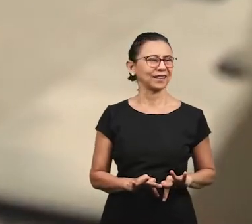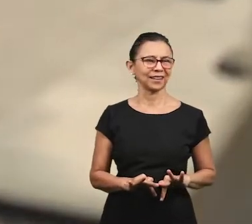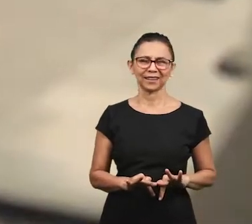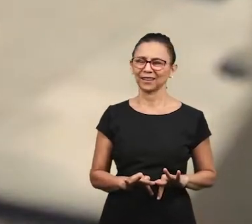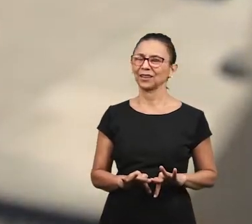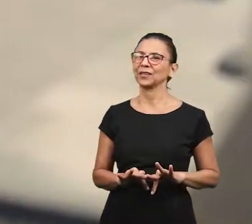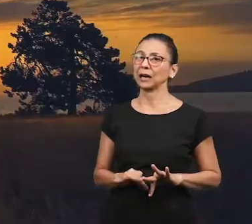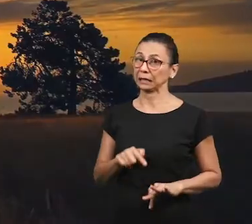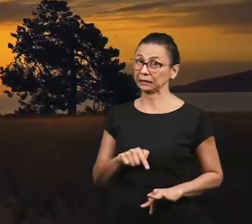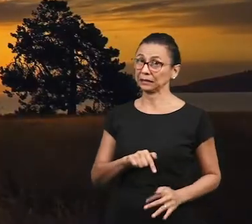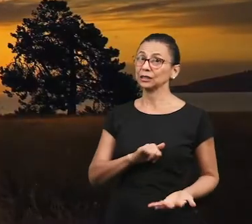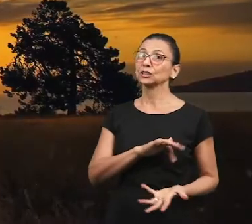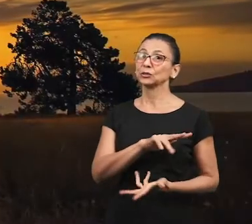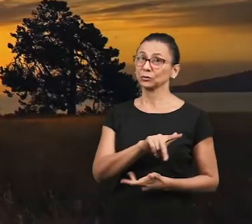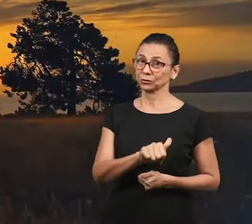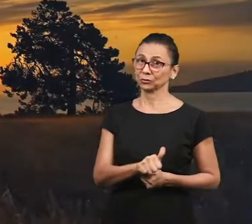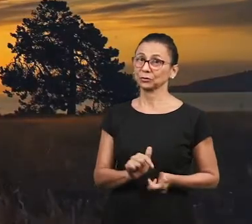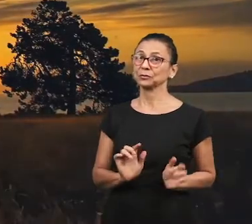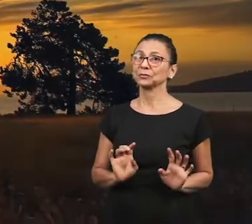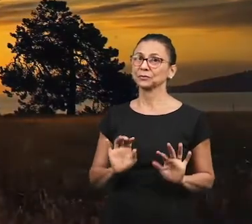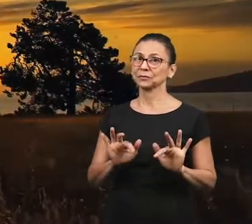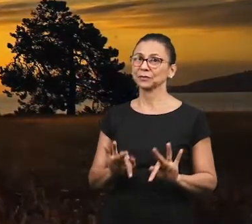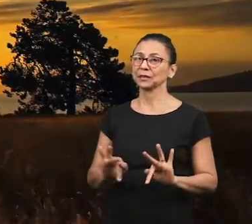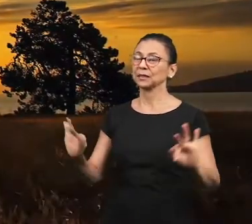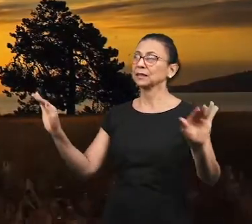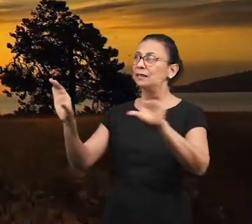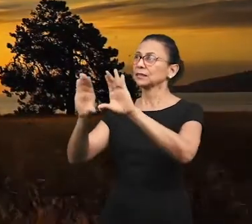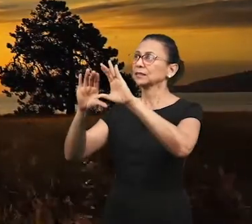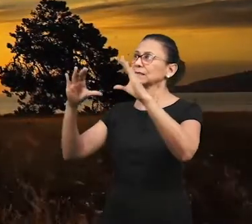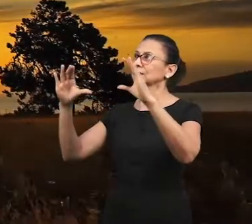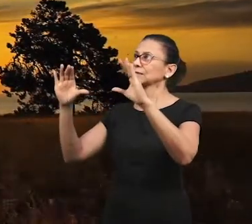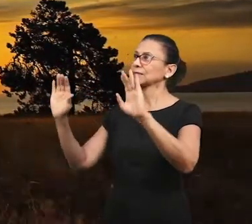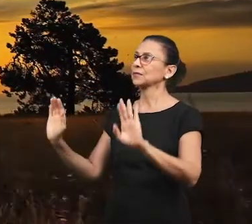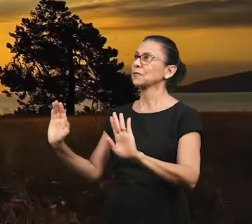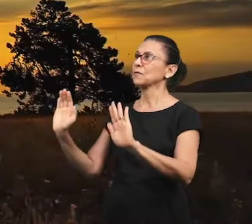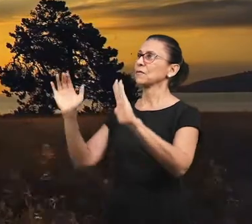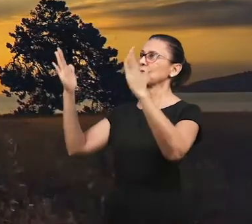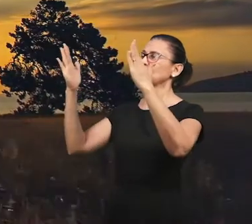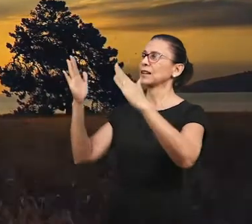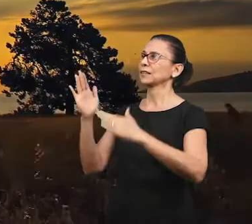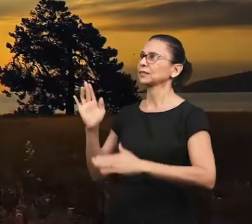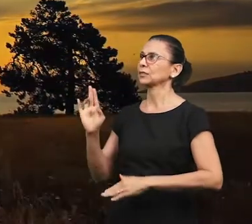конца. Закончившись здесь на земле, он продолжится на